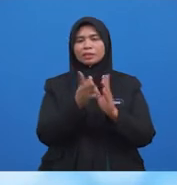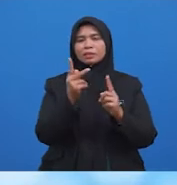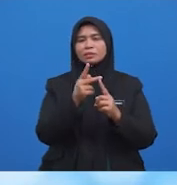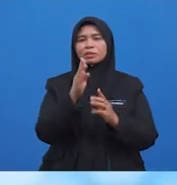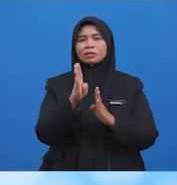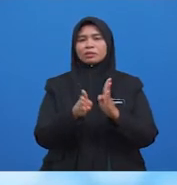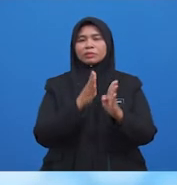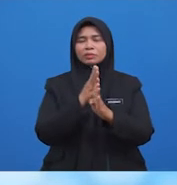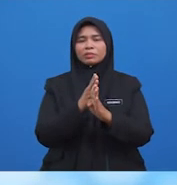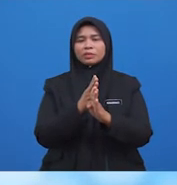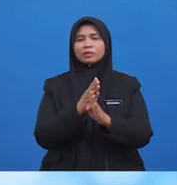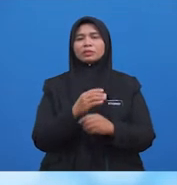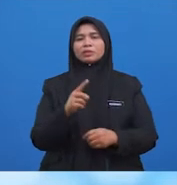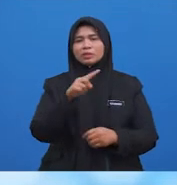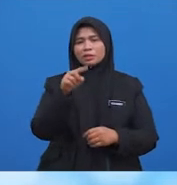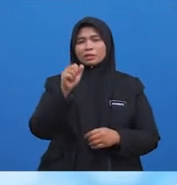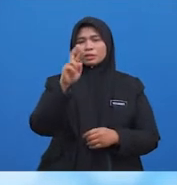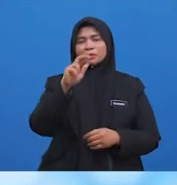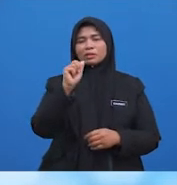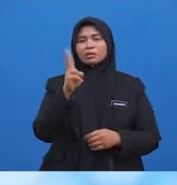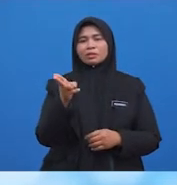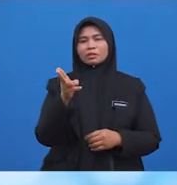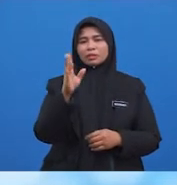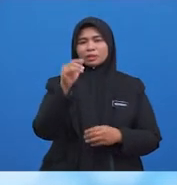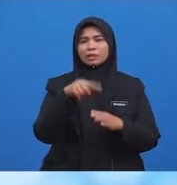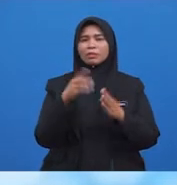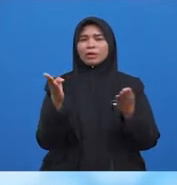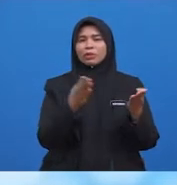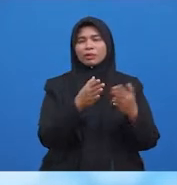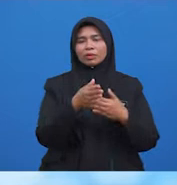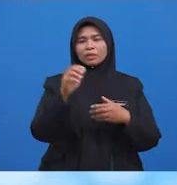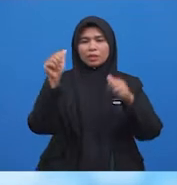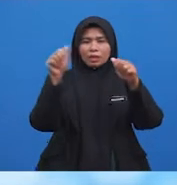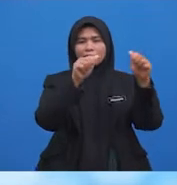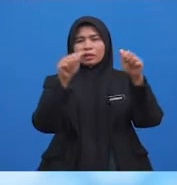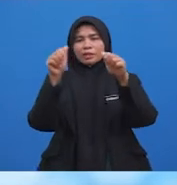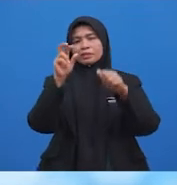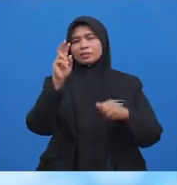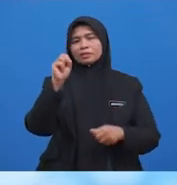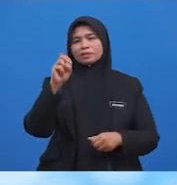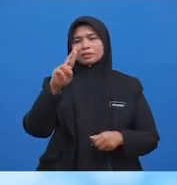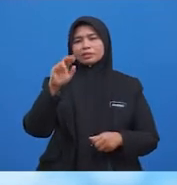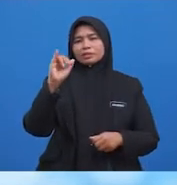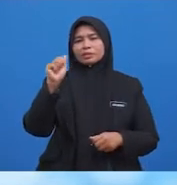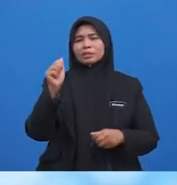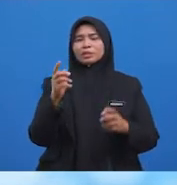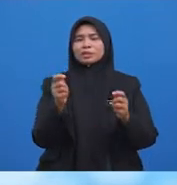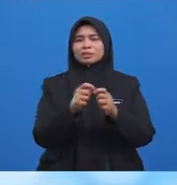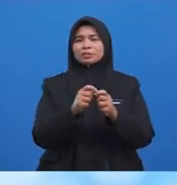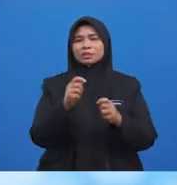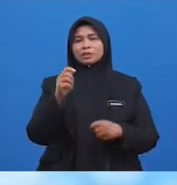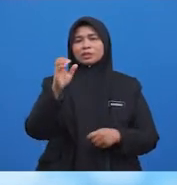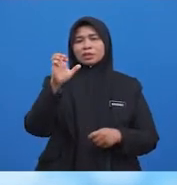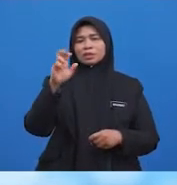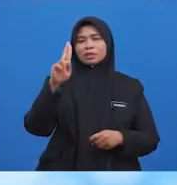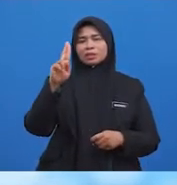Zara berkas yang dibawa oleh Angie sudah seperti elektron proton dan